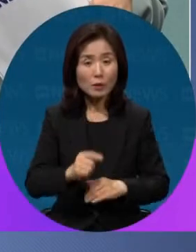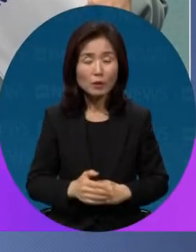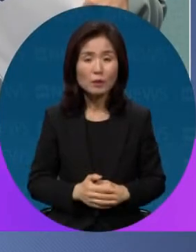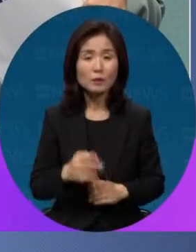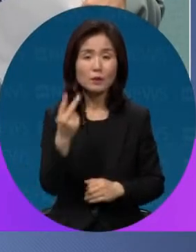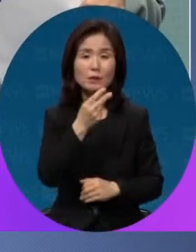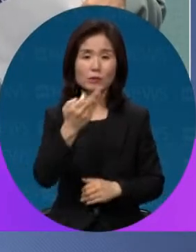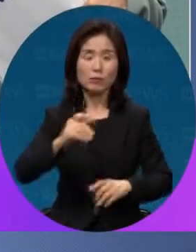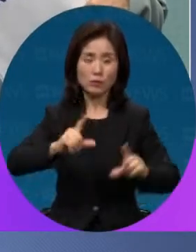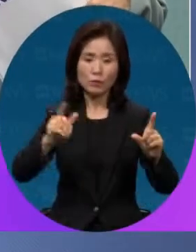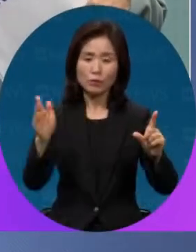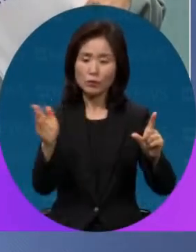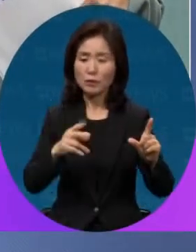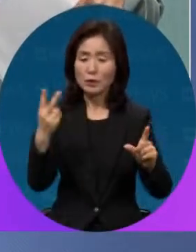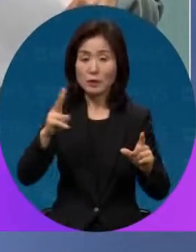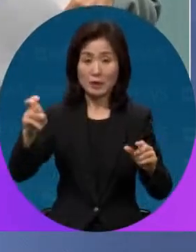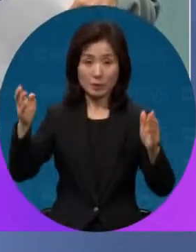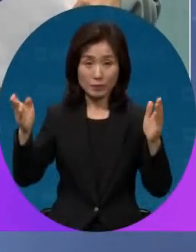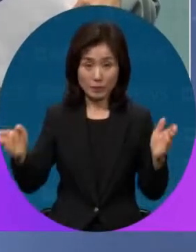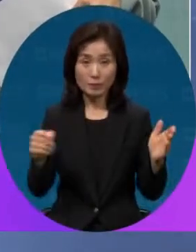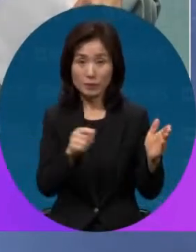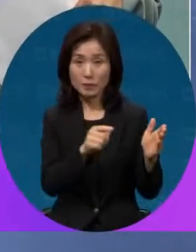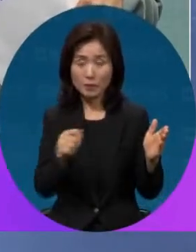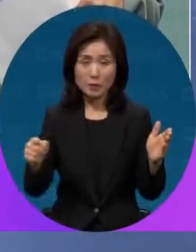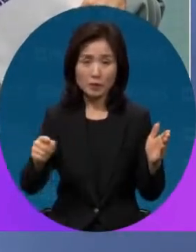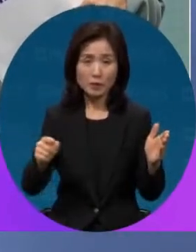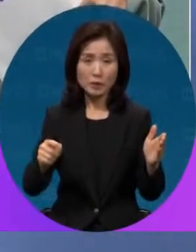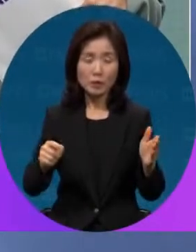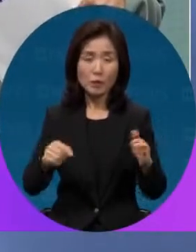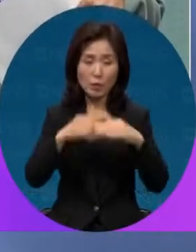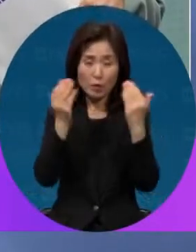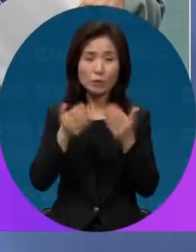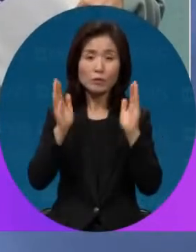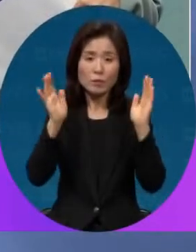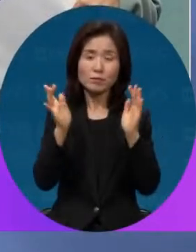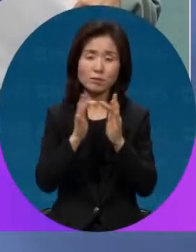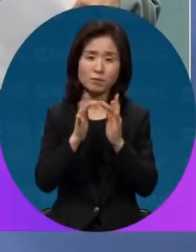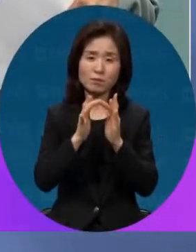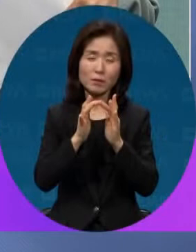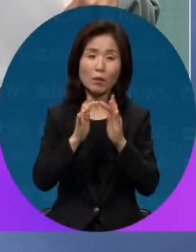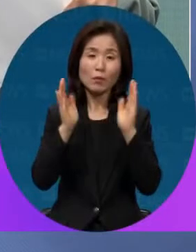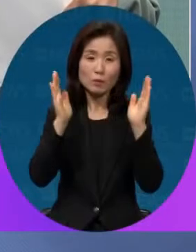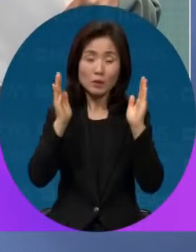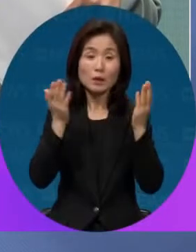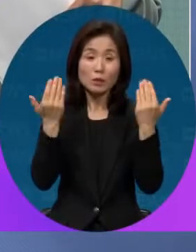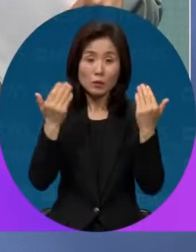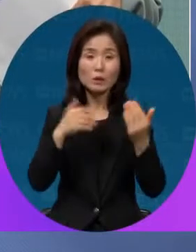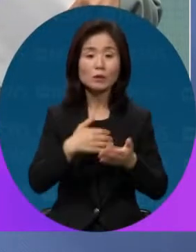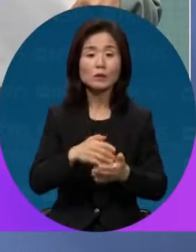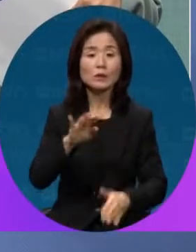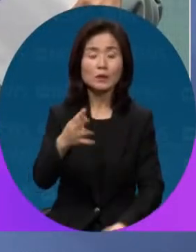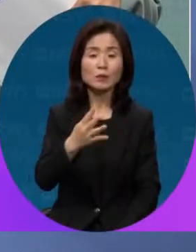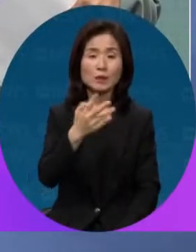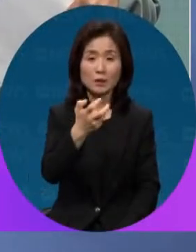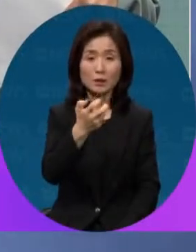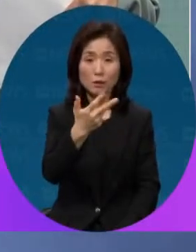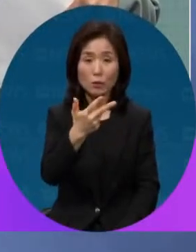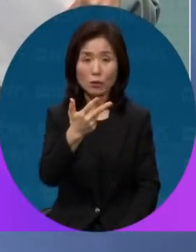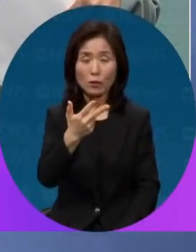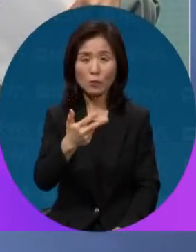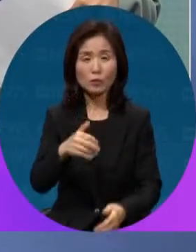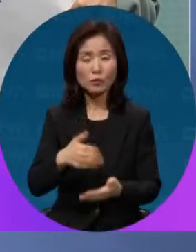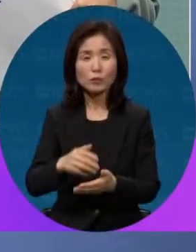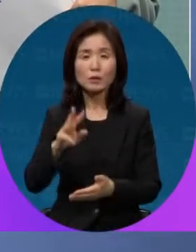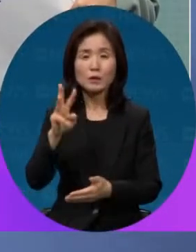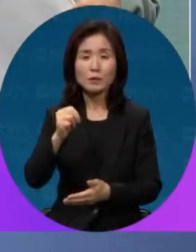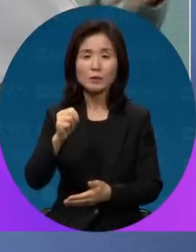2019년 부터 2020 학년도 에 풀타임 가상 학교는 모두 400 일은 7 곳으로 이 33만